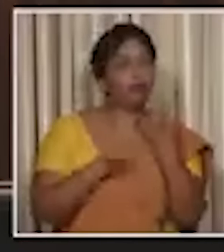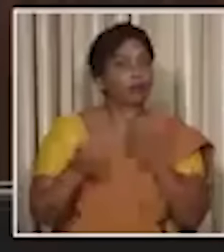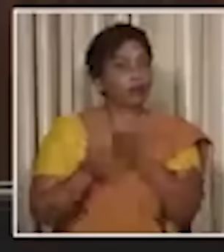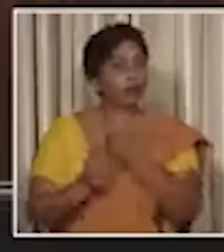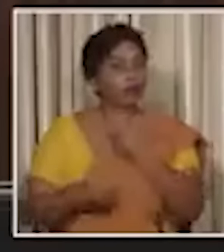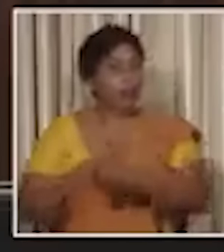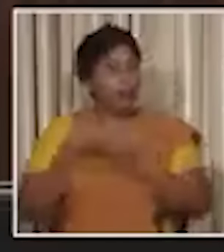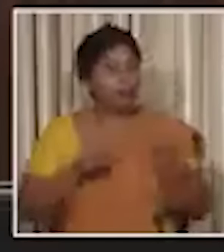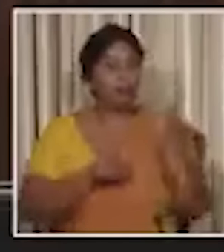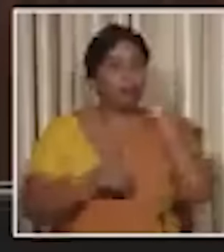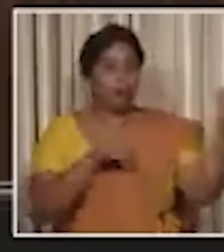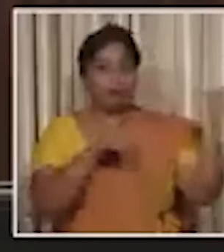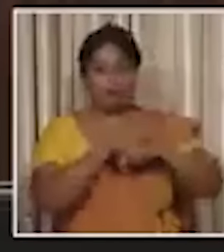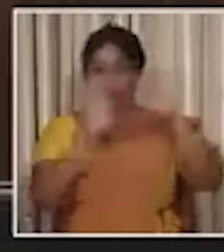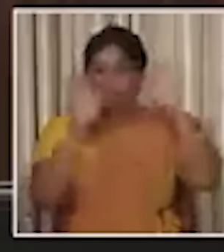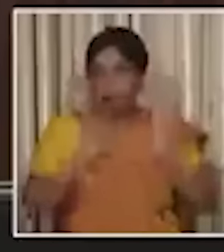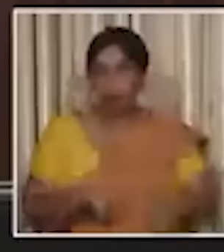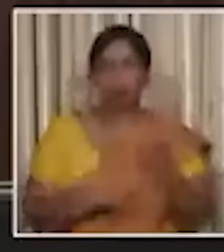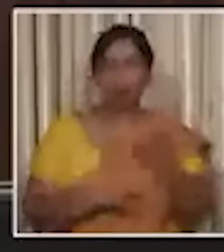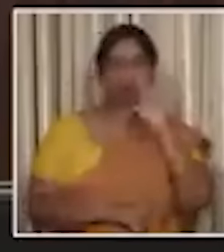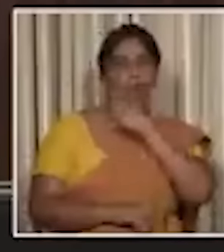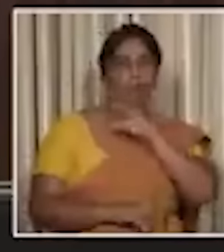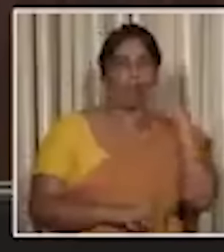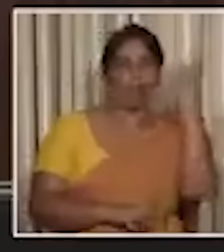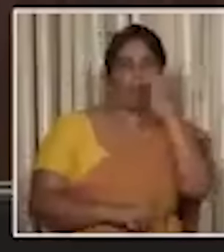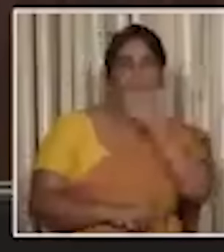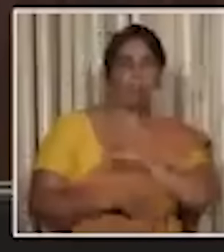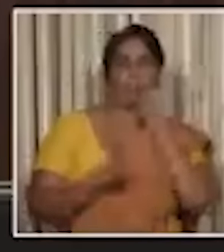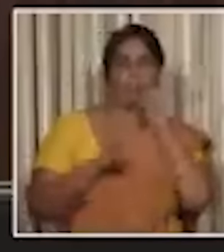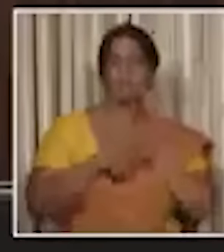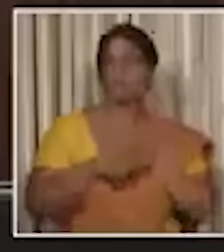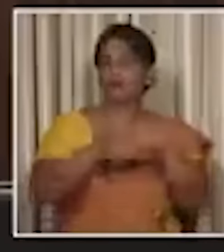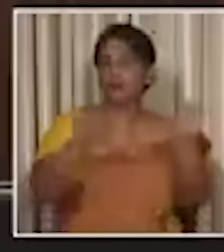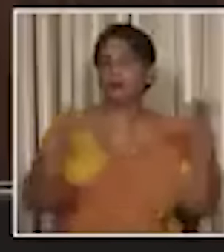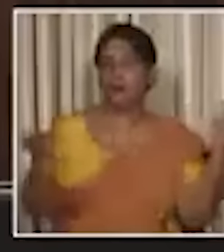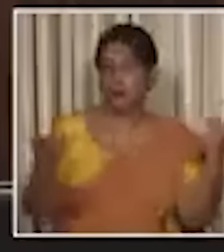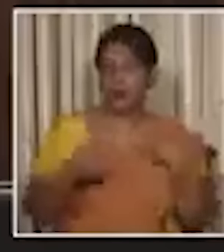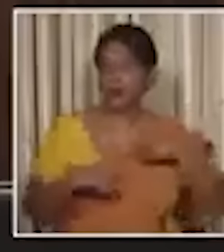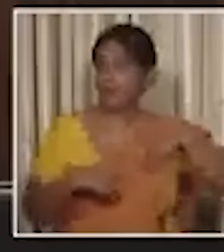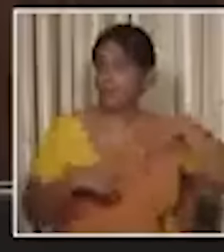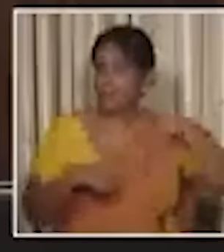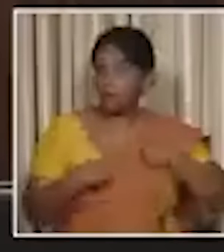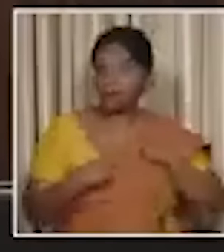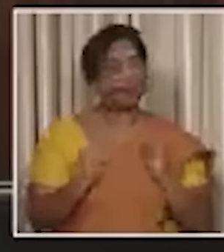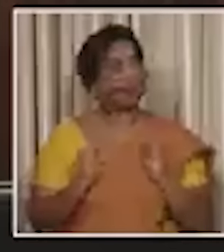இருக்கின்றார்கள். நாங்கள் 5 வருட காலப்பகுதிக்குள் ஐடி துறைக்குரிய